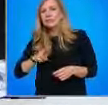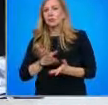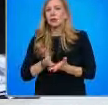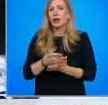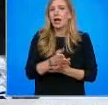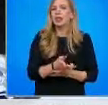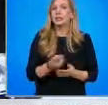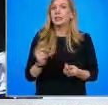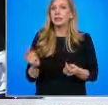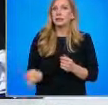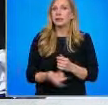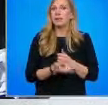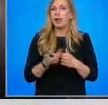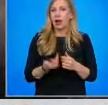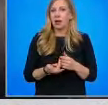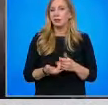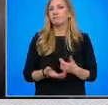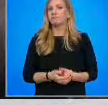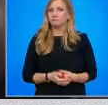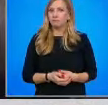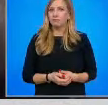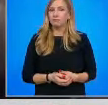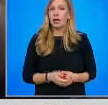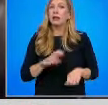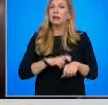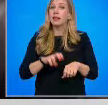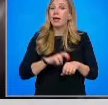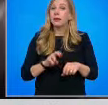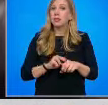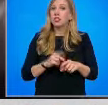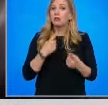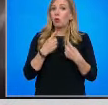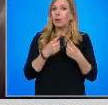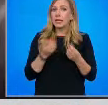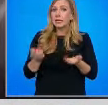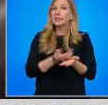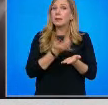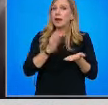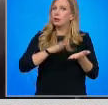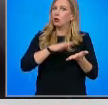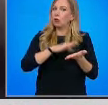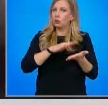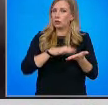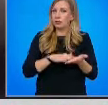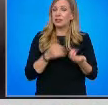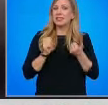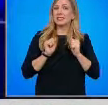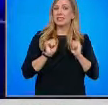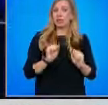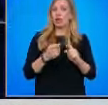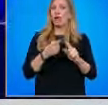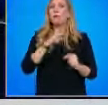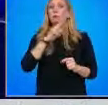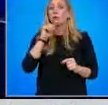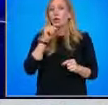да избегнат уличаването си. Демерджиев коментира и събраните вече доказателства за полицейски чадър над Георги Семерджиев, който